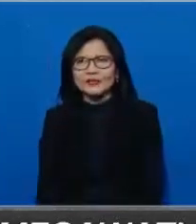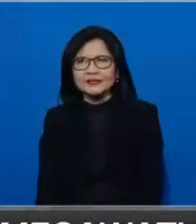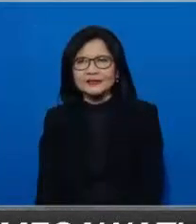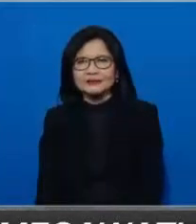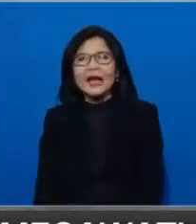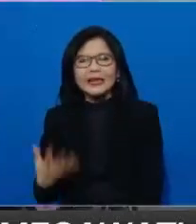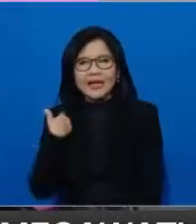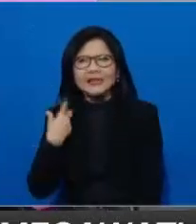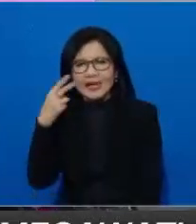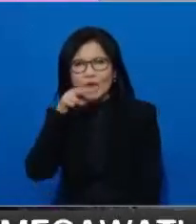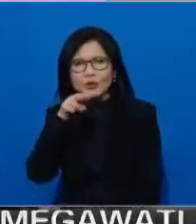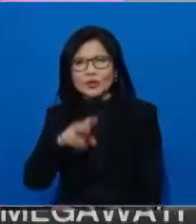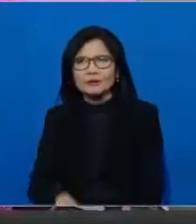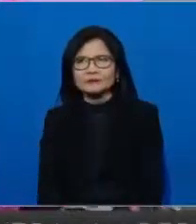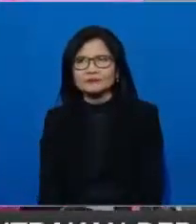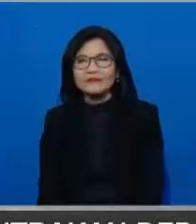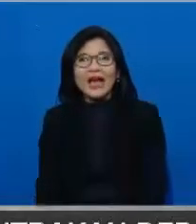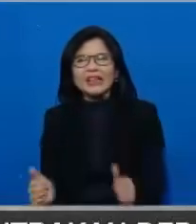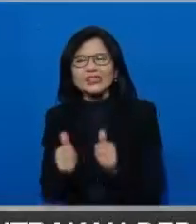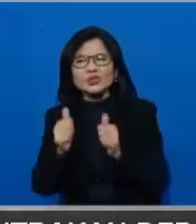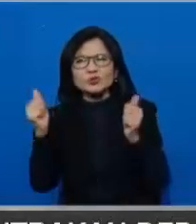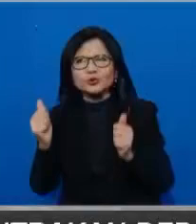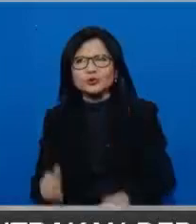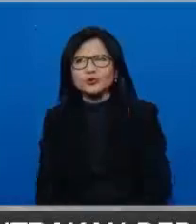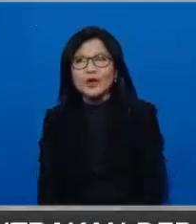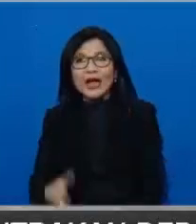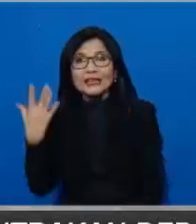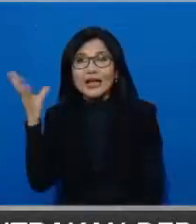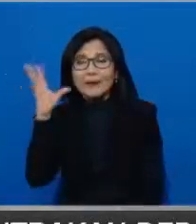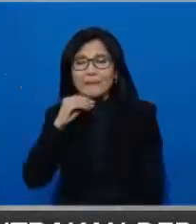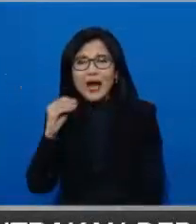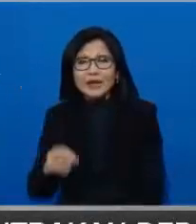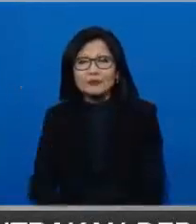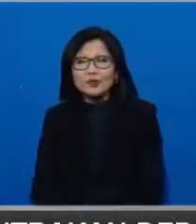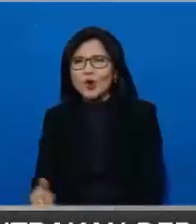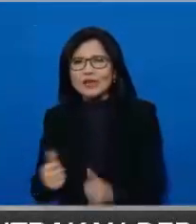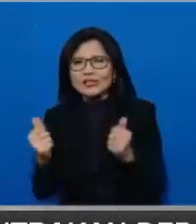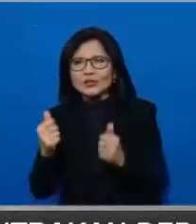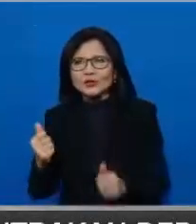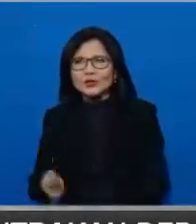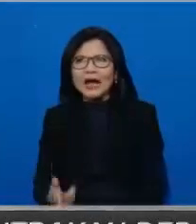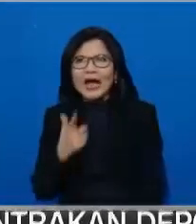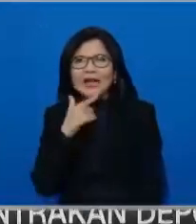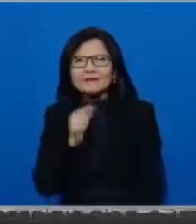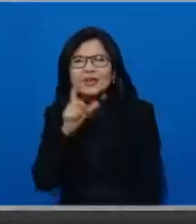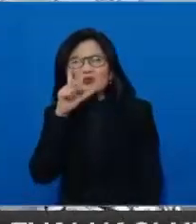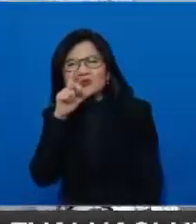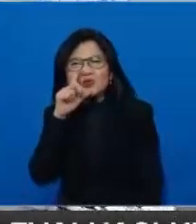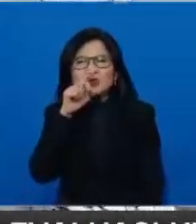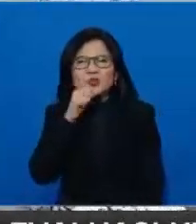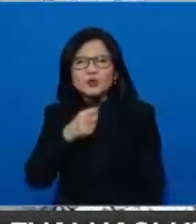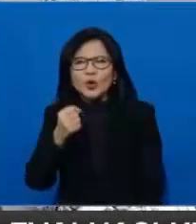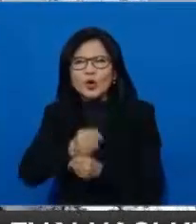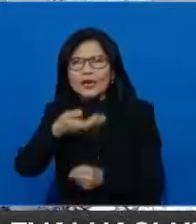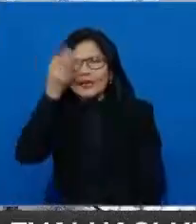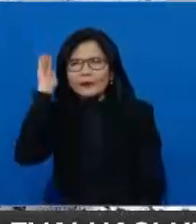iya nonton debat cawapres. Seru banget deh. Tadi malam sih debatnya seru ya. Kayak gimmicknya Mas Gibran tuh yang